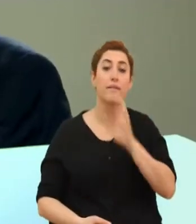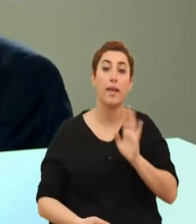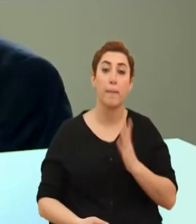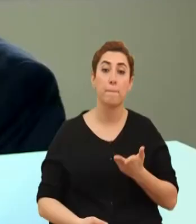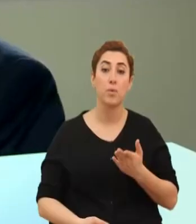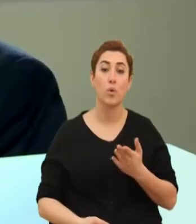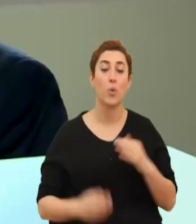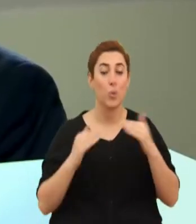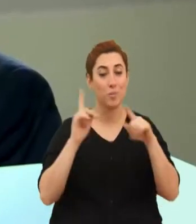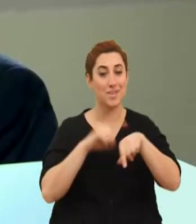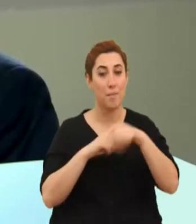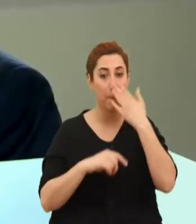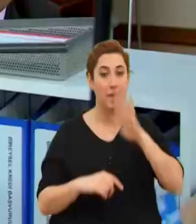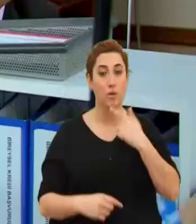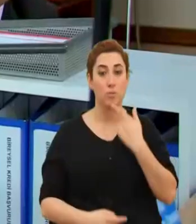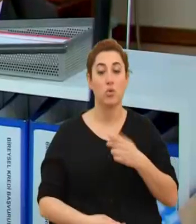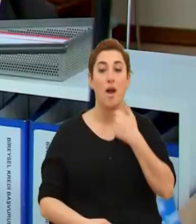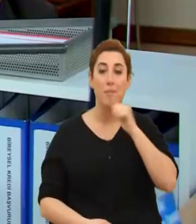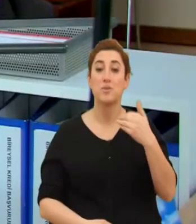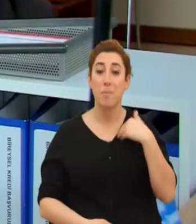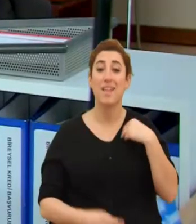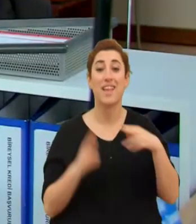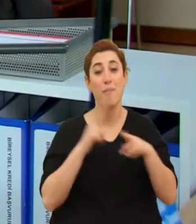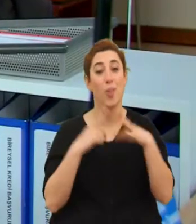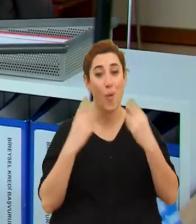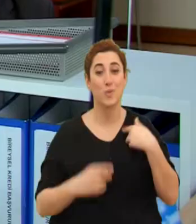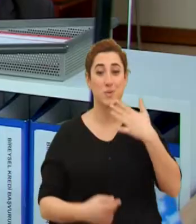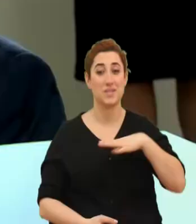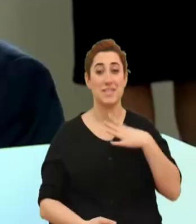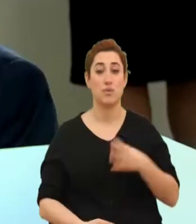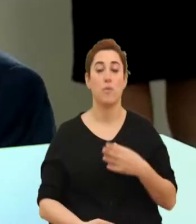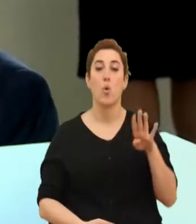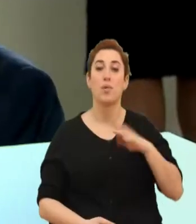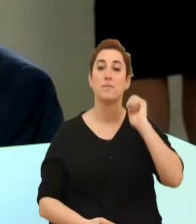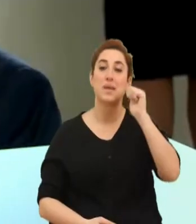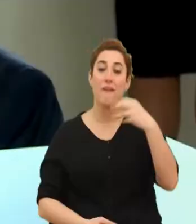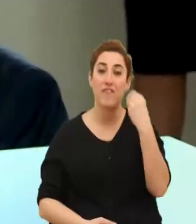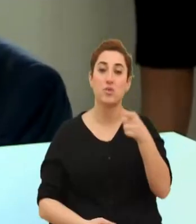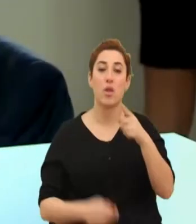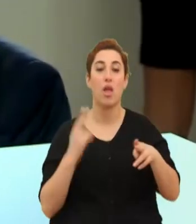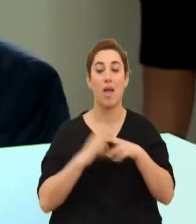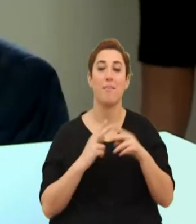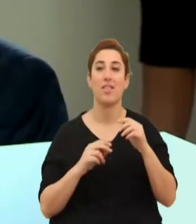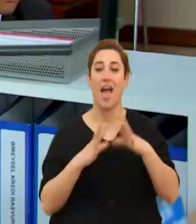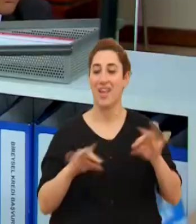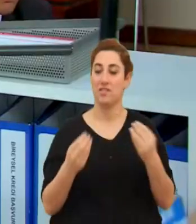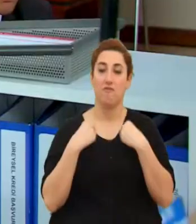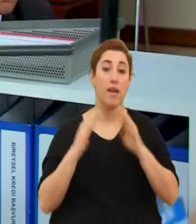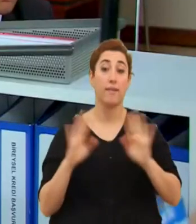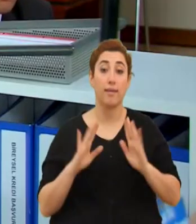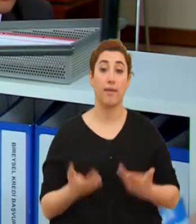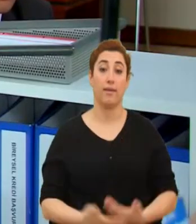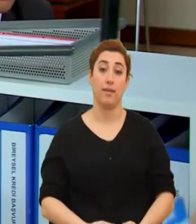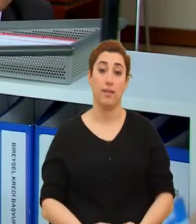ki. Uygun zamanı bekliyormuş. Abicim, ben de bir an önce olsun istiyorum ama. Oğlum, zaman tanıyacaksın. Öyle armut pişi ağzıma düş değil bu işler